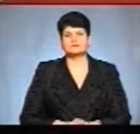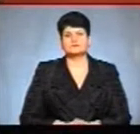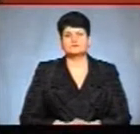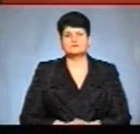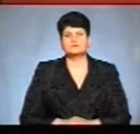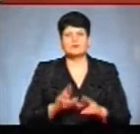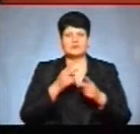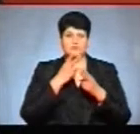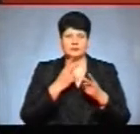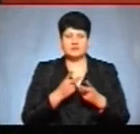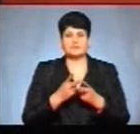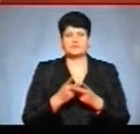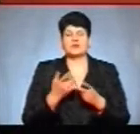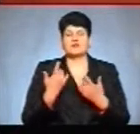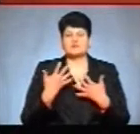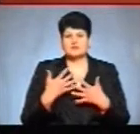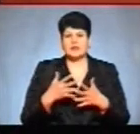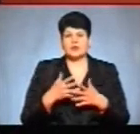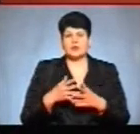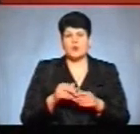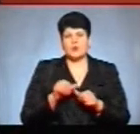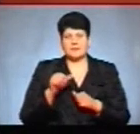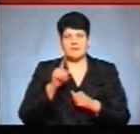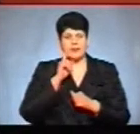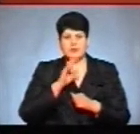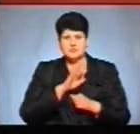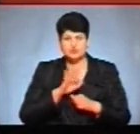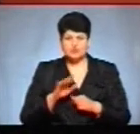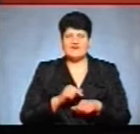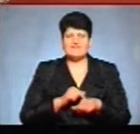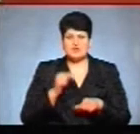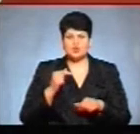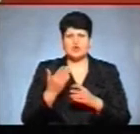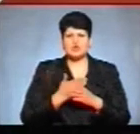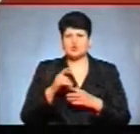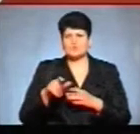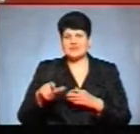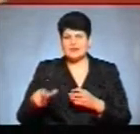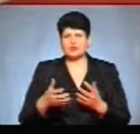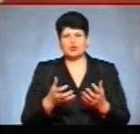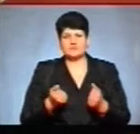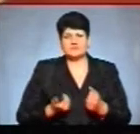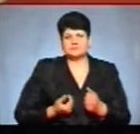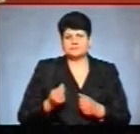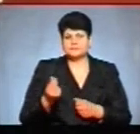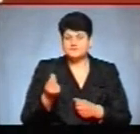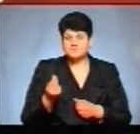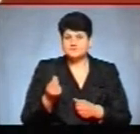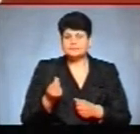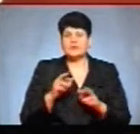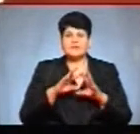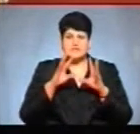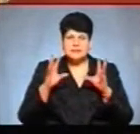Як ми побачили у сюжеті, можливо, деякі незручності відчули субсидіанти, отримуючи готівку. Як